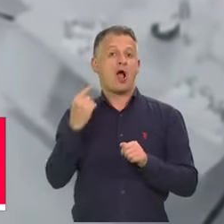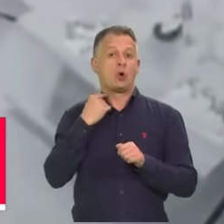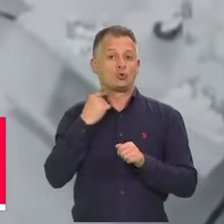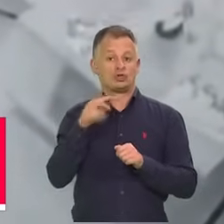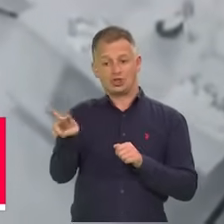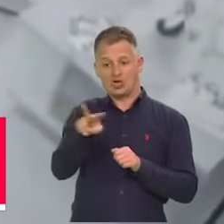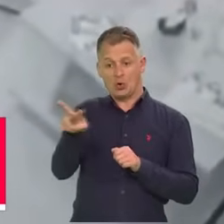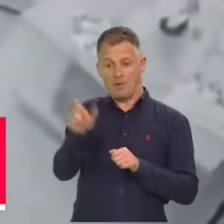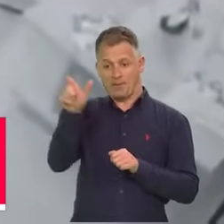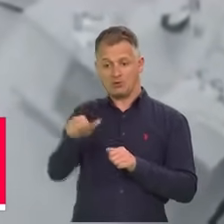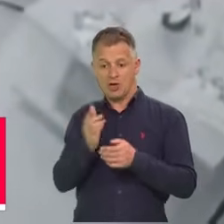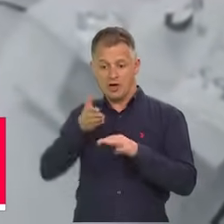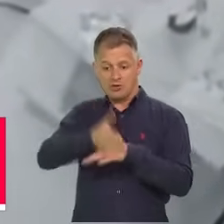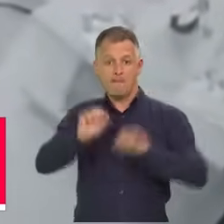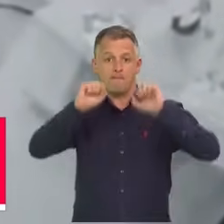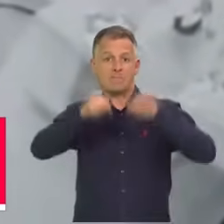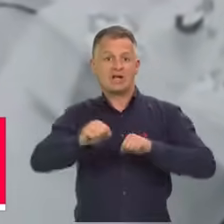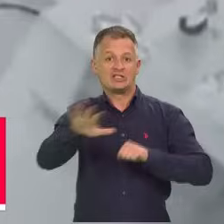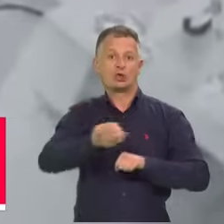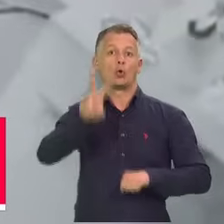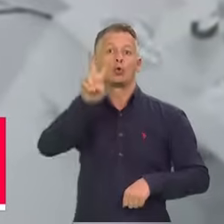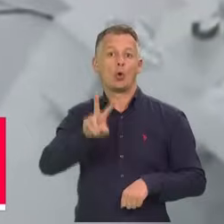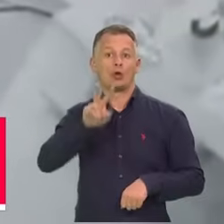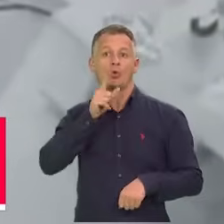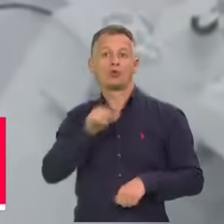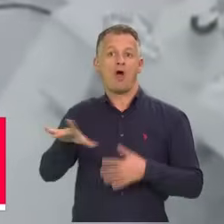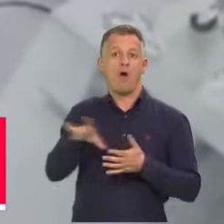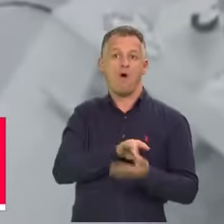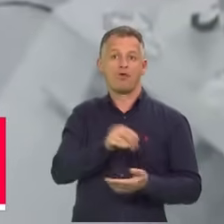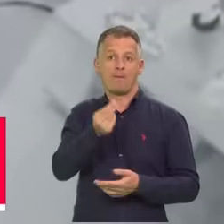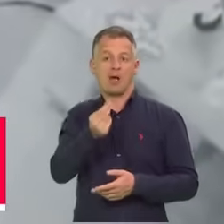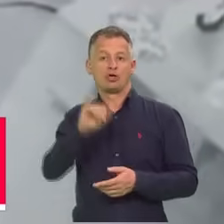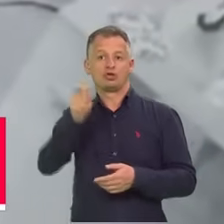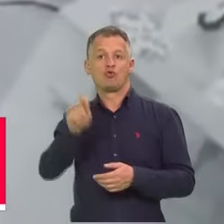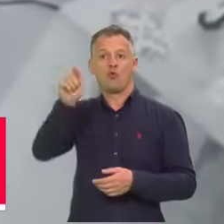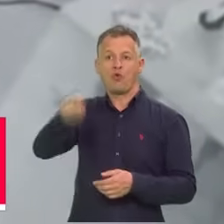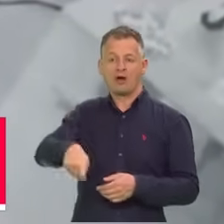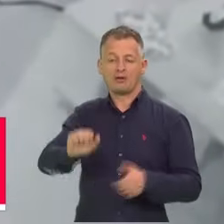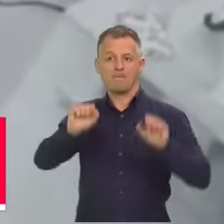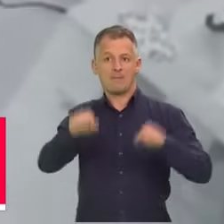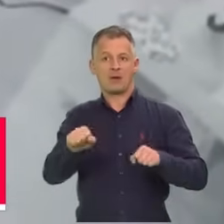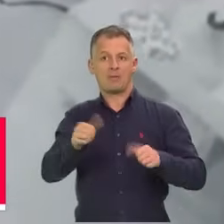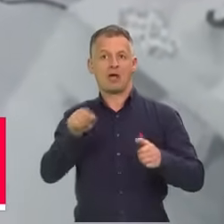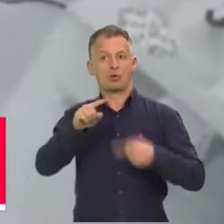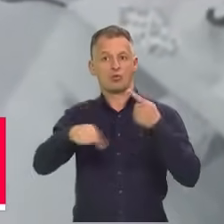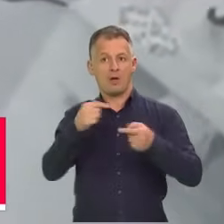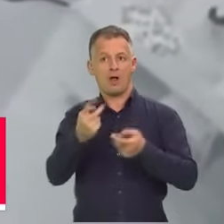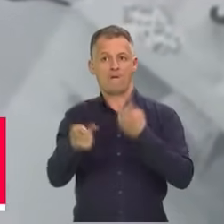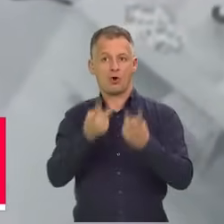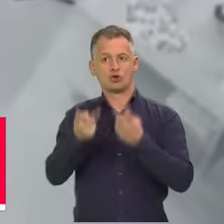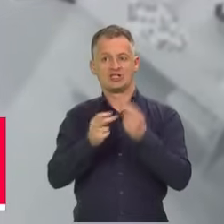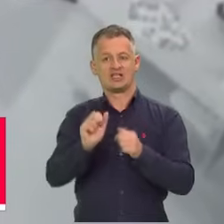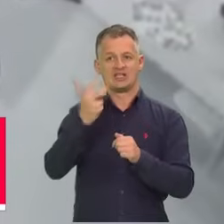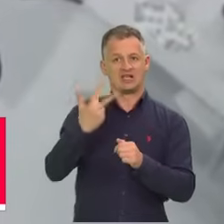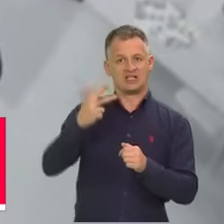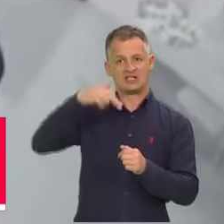cei doi au intrat într-o bancă din sectorul 2, de unde au furat bani și un card bancar pe care l-au și folosit ulterior. Trei zile